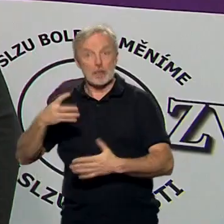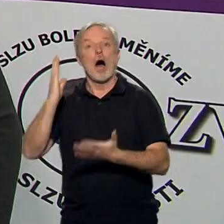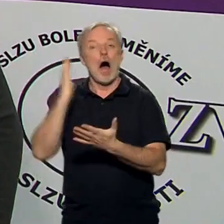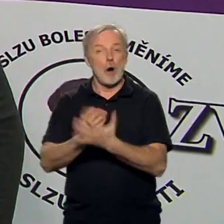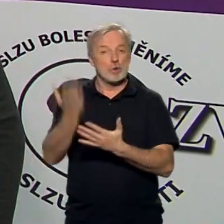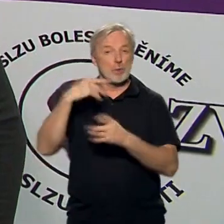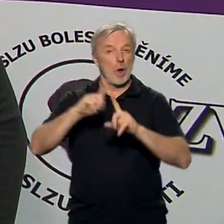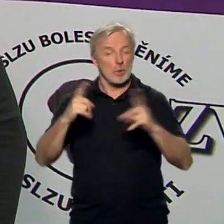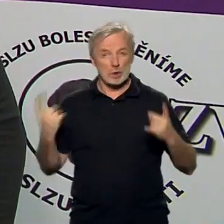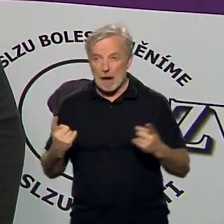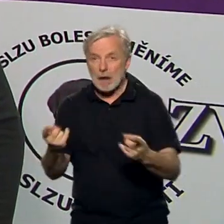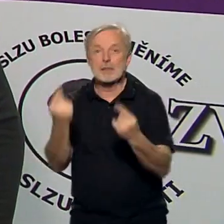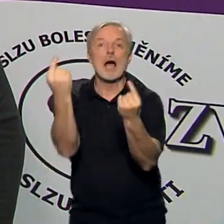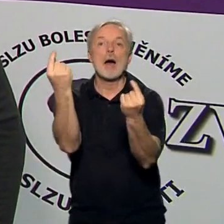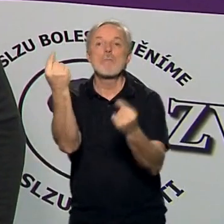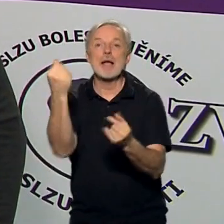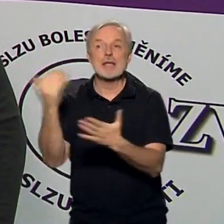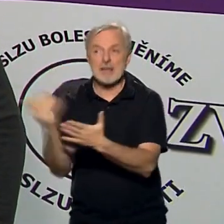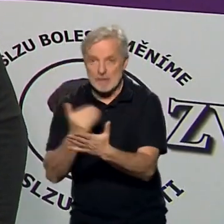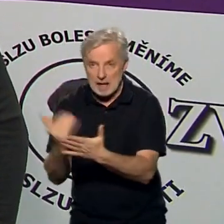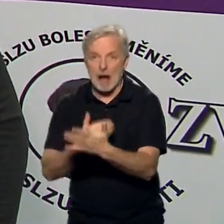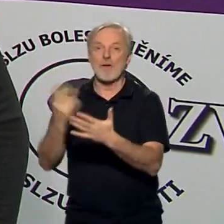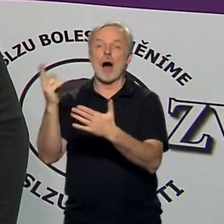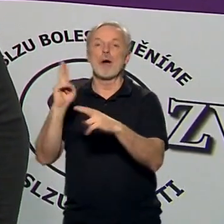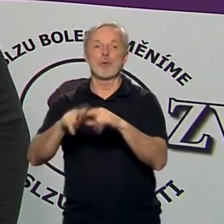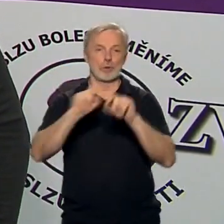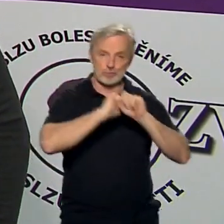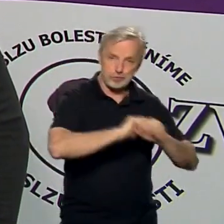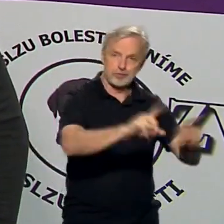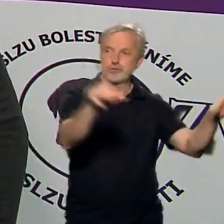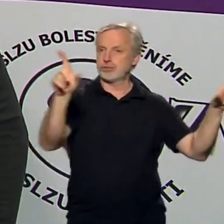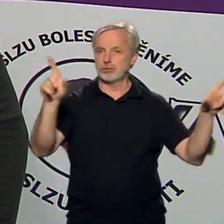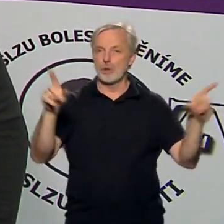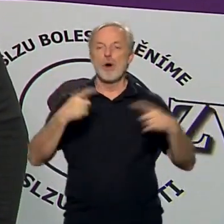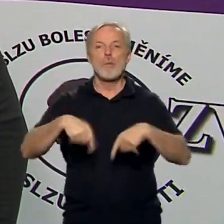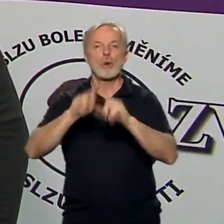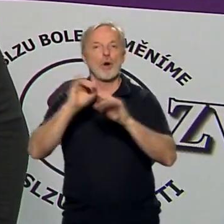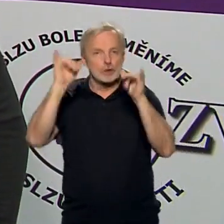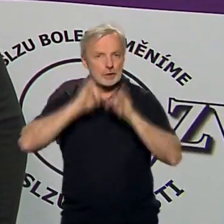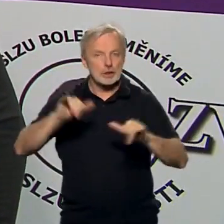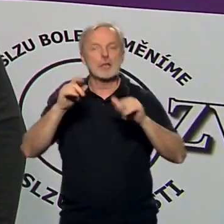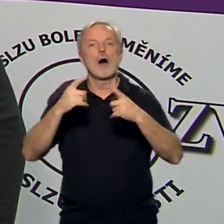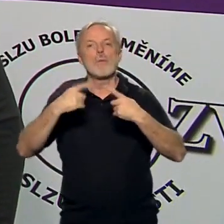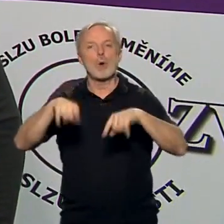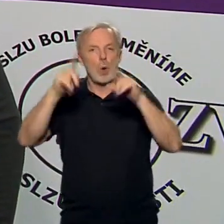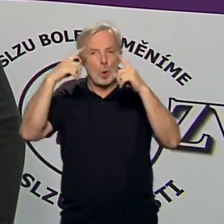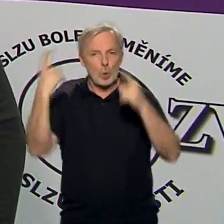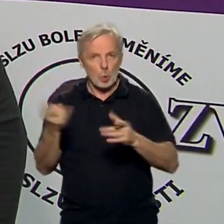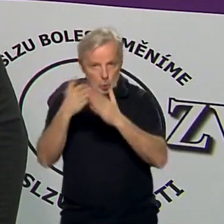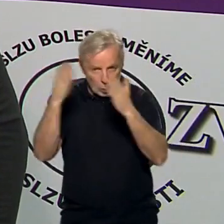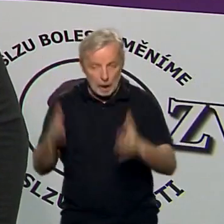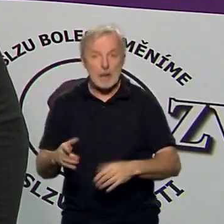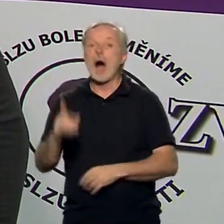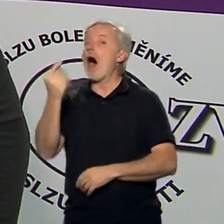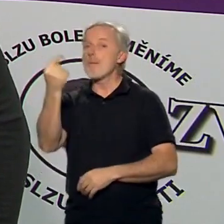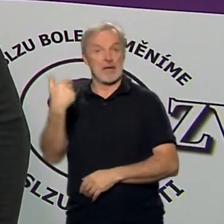kterých vybíráme penízky pro naše partnerské útulky. Všechny tyhle peníze jdou přímo těm útulkům, ne ve formě financí,